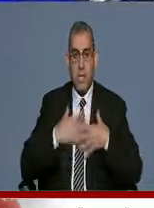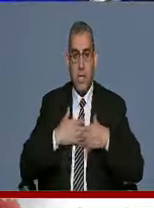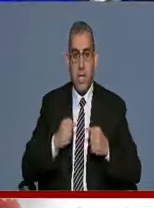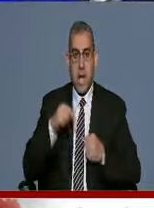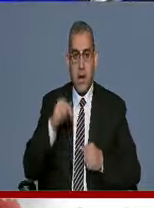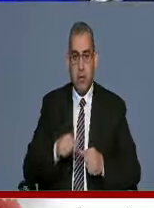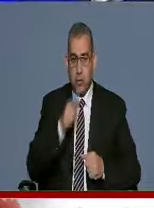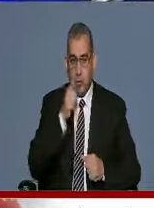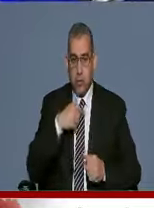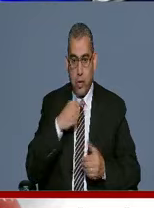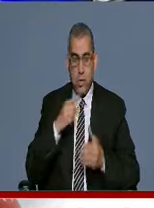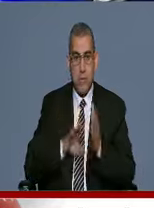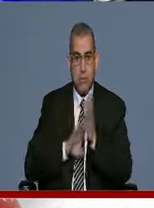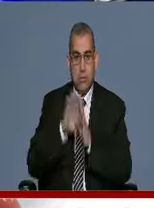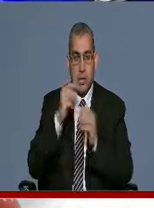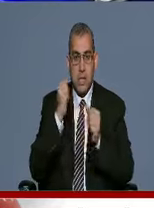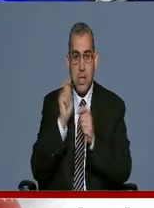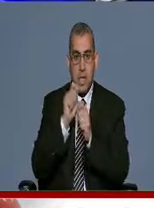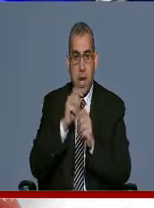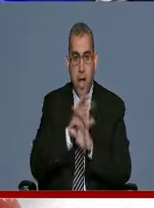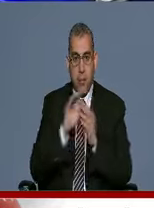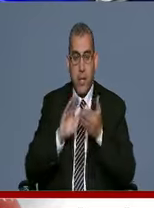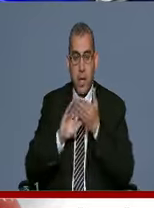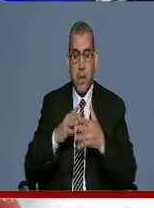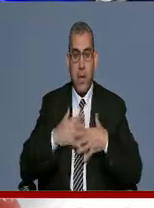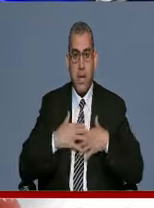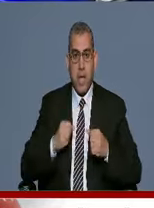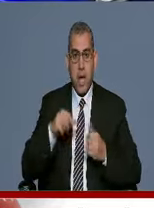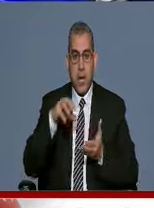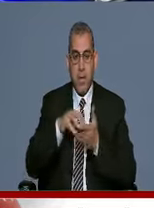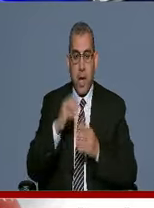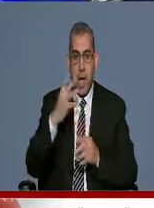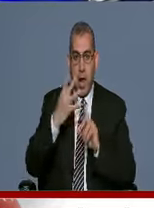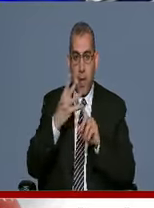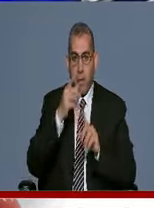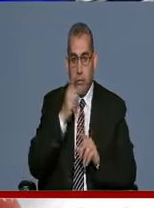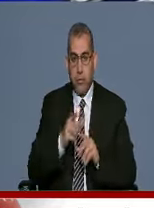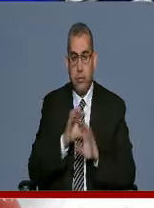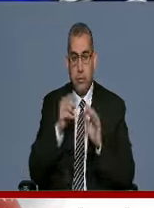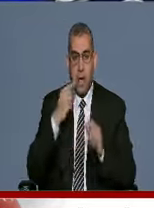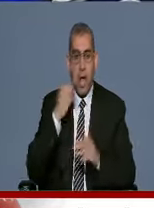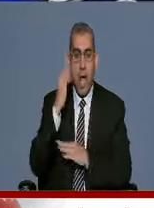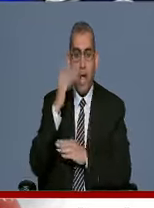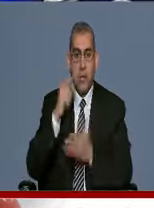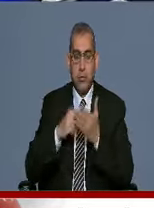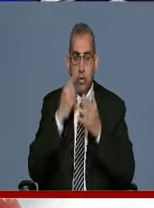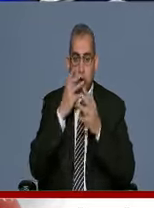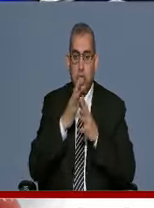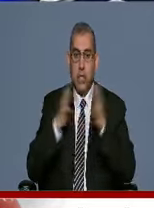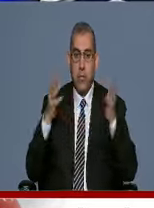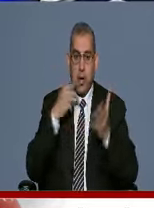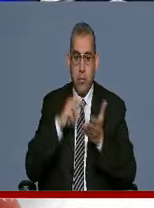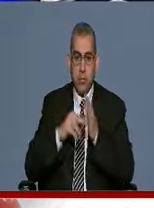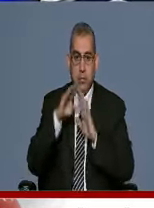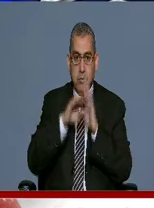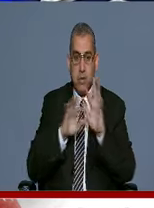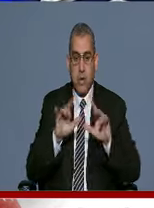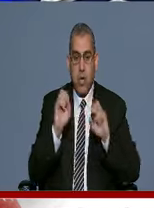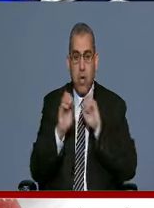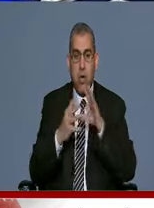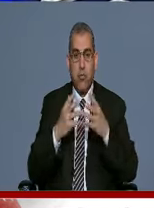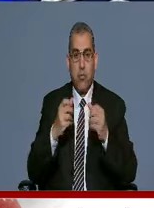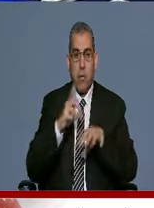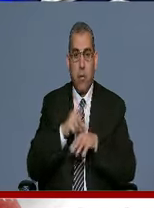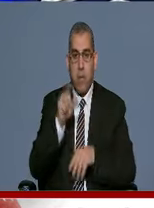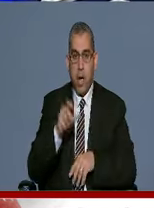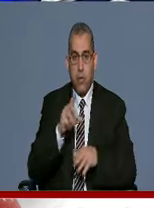احنا بنسميه الثوره الصناعيه او الخدمات الصحيه من الجيل الرابع، هو بيعتمد بشكل كبير جدا على قاعده البيانات وعلى المعلومات للمريض.